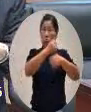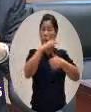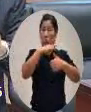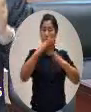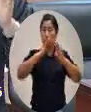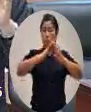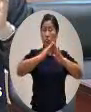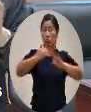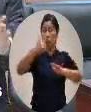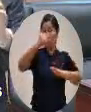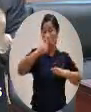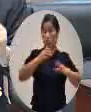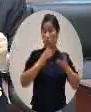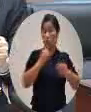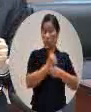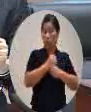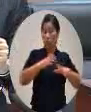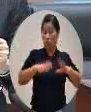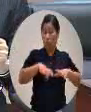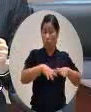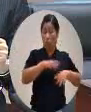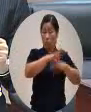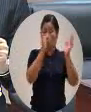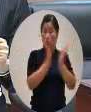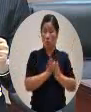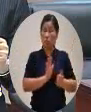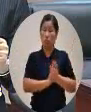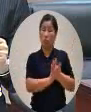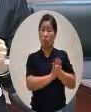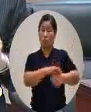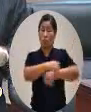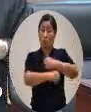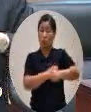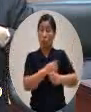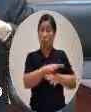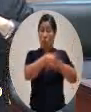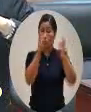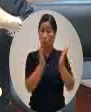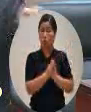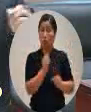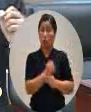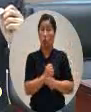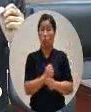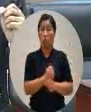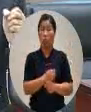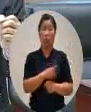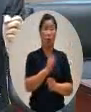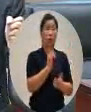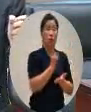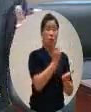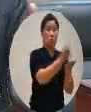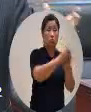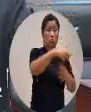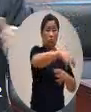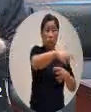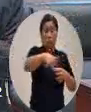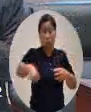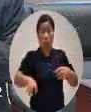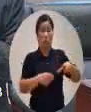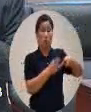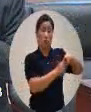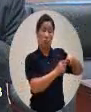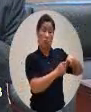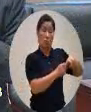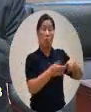市場辦公室裡面去推動整個這樣的工作甚至他來自各級的政府各公司部門專家